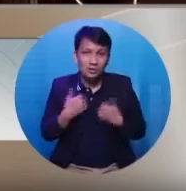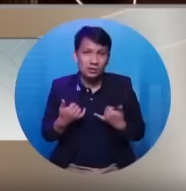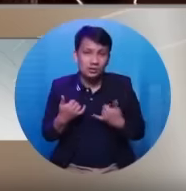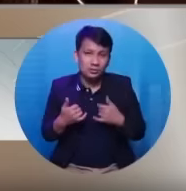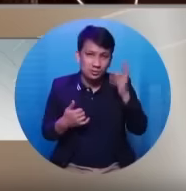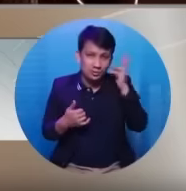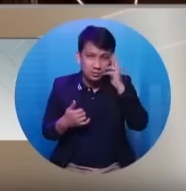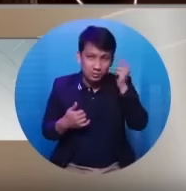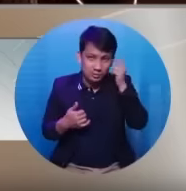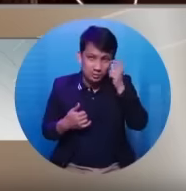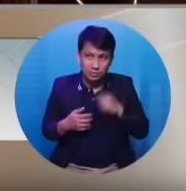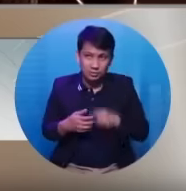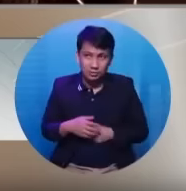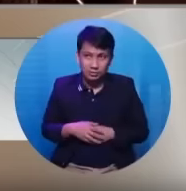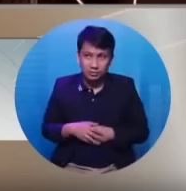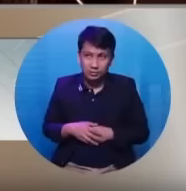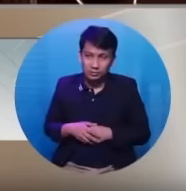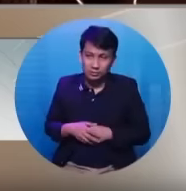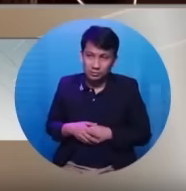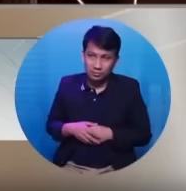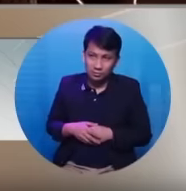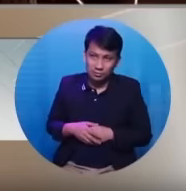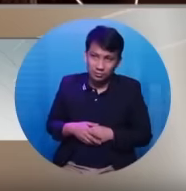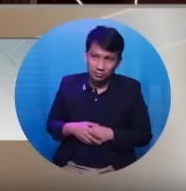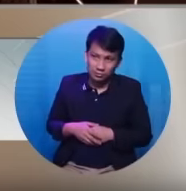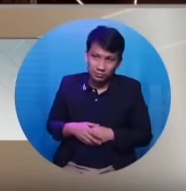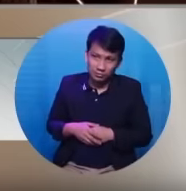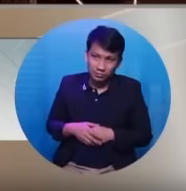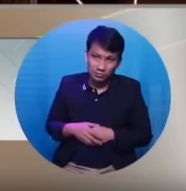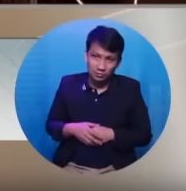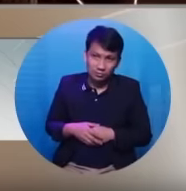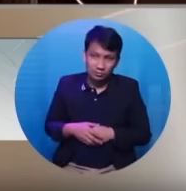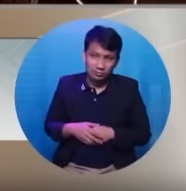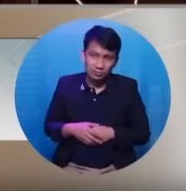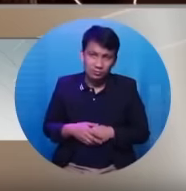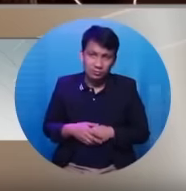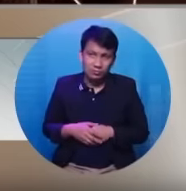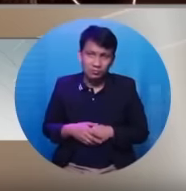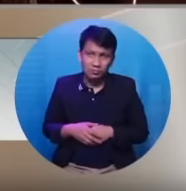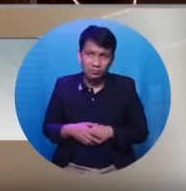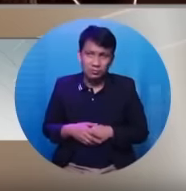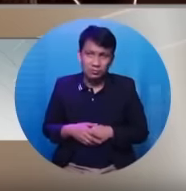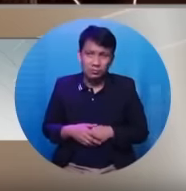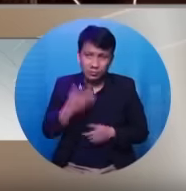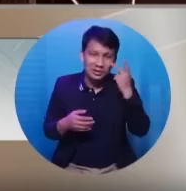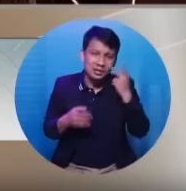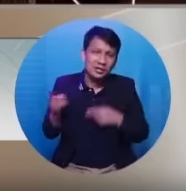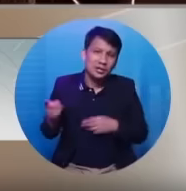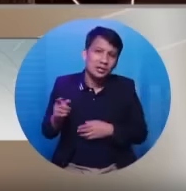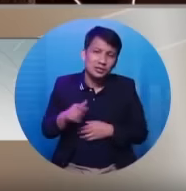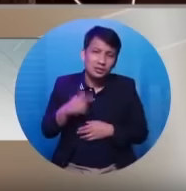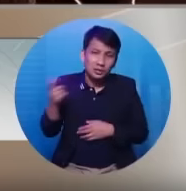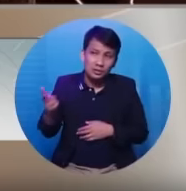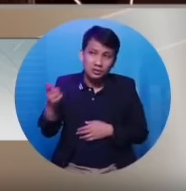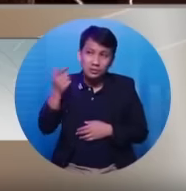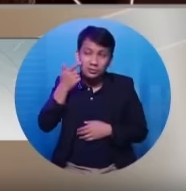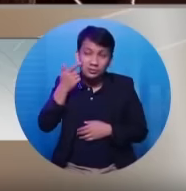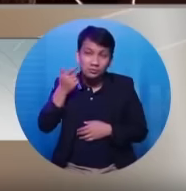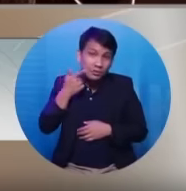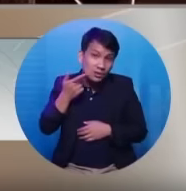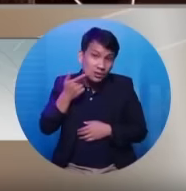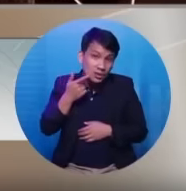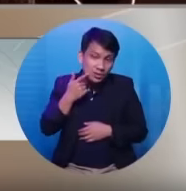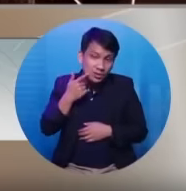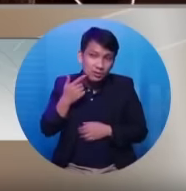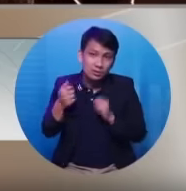po. Ay, ako po. Sige po, sir. Nandito na, sir. Apo, magandang umaga po. Si Gretchel po ang nasa